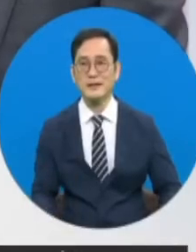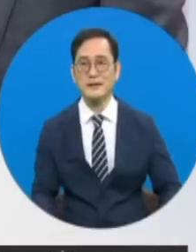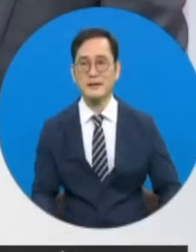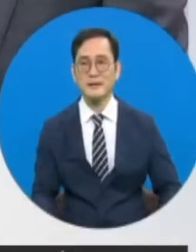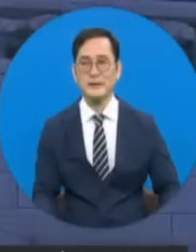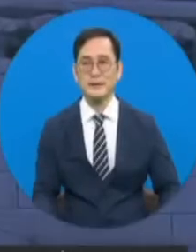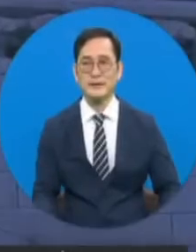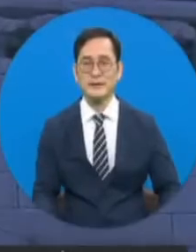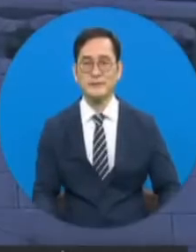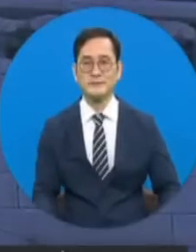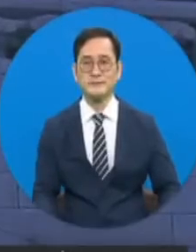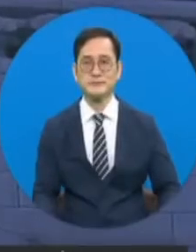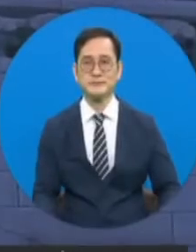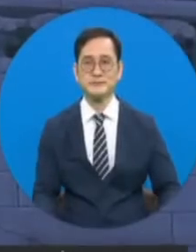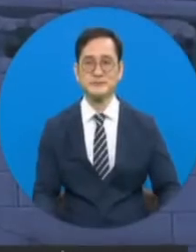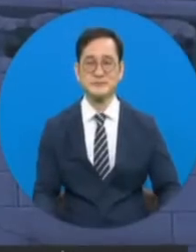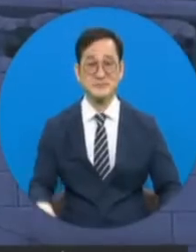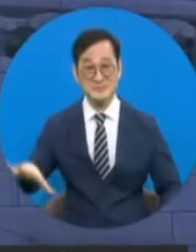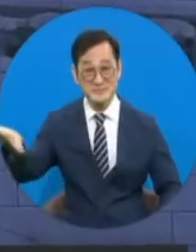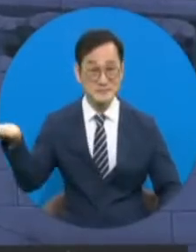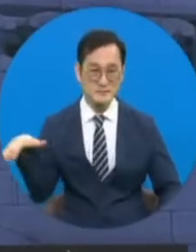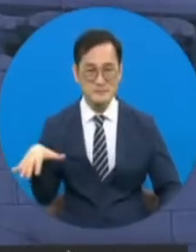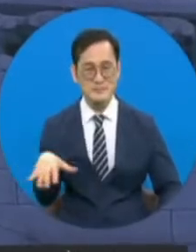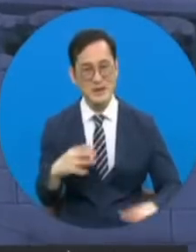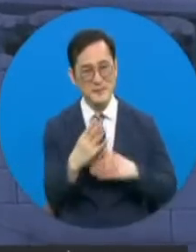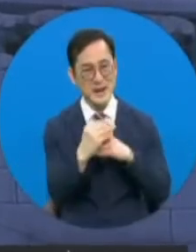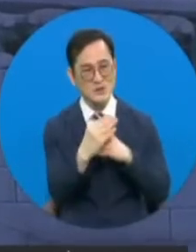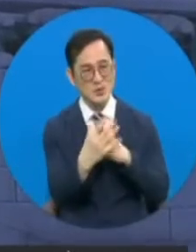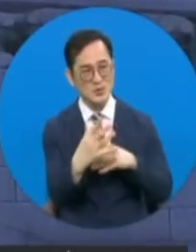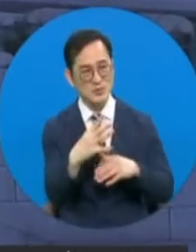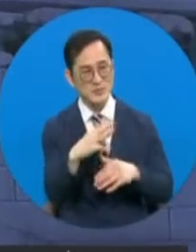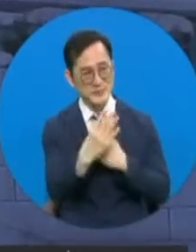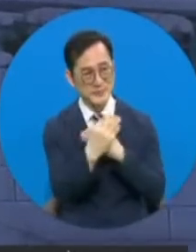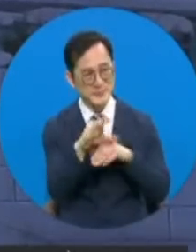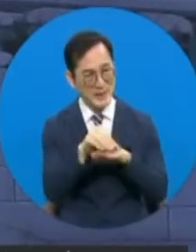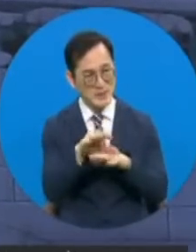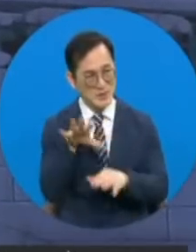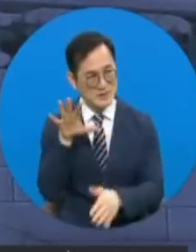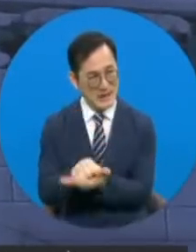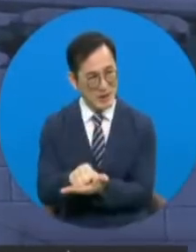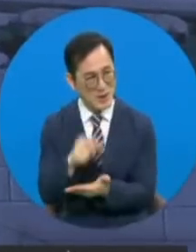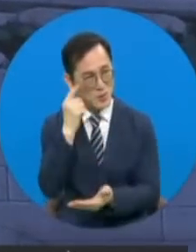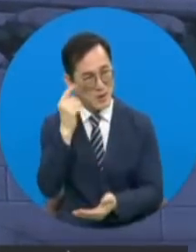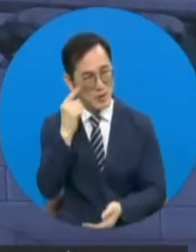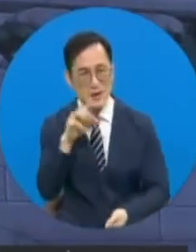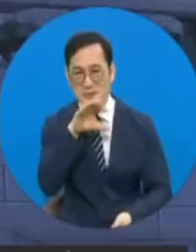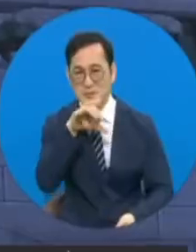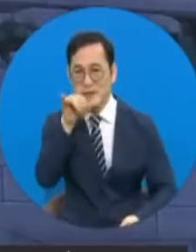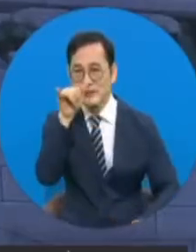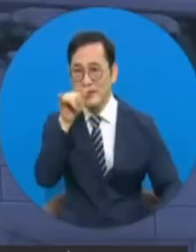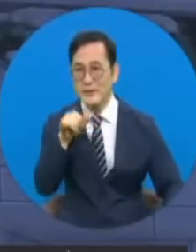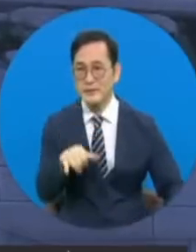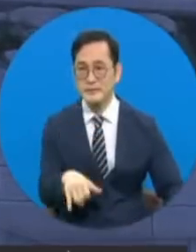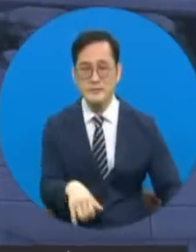방송 장학 시도다라고 강하게 비판하고 있는 건데 추가 질문들이면 그 점수 조작 의혹에 대해서는 야당에서 어떻게 보십니까